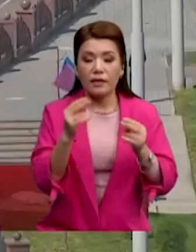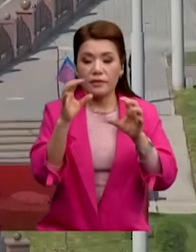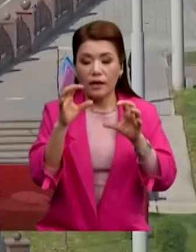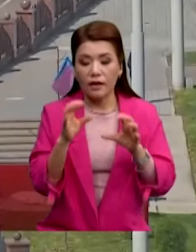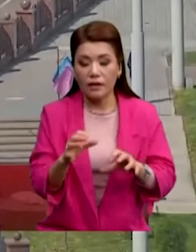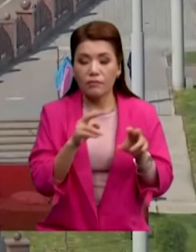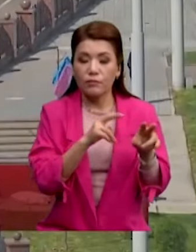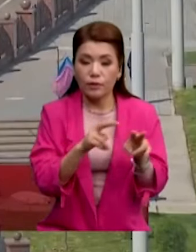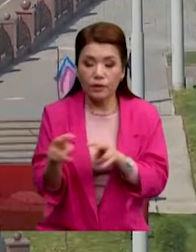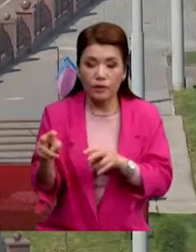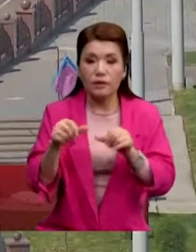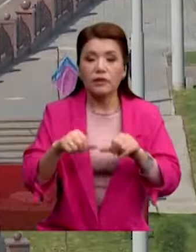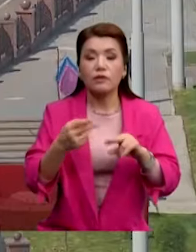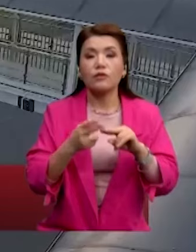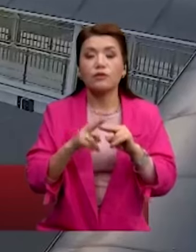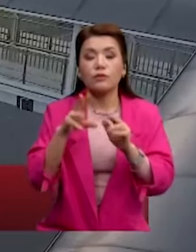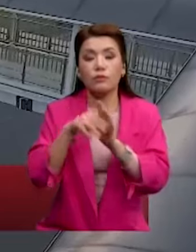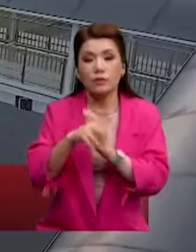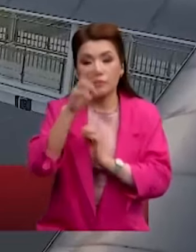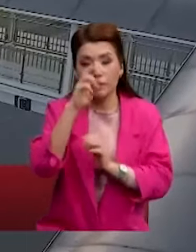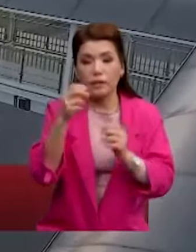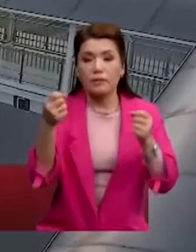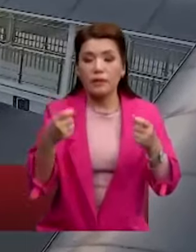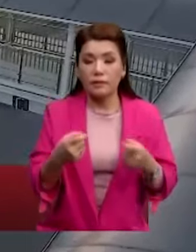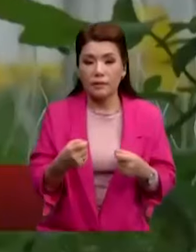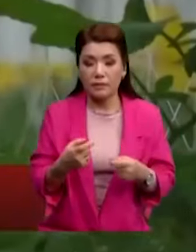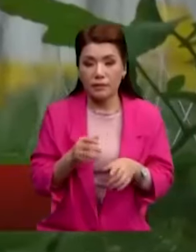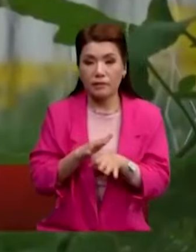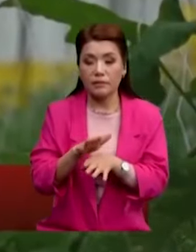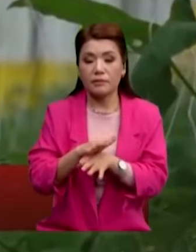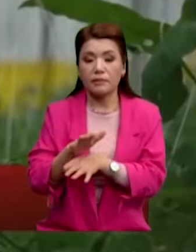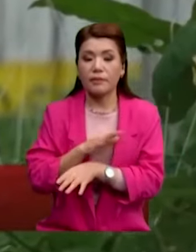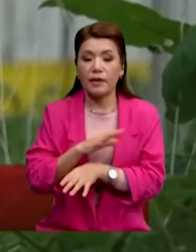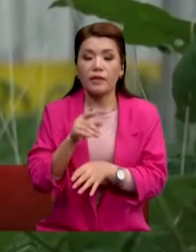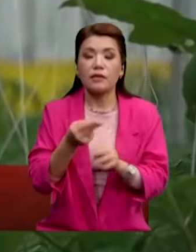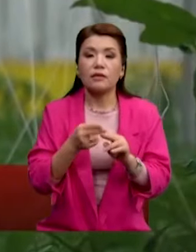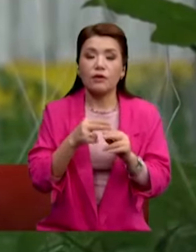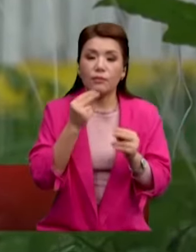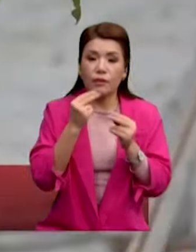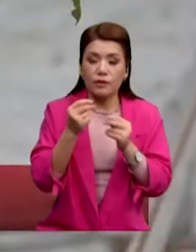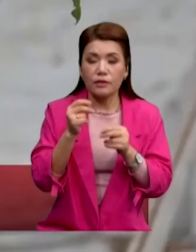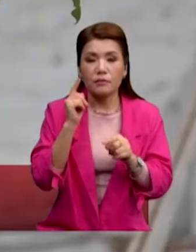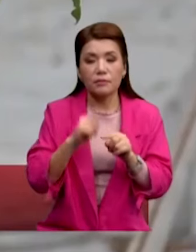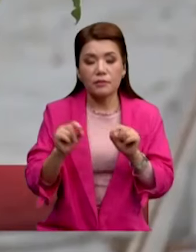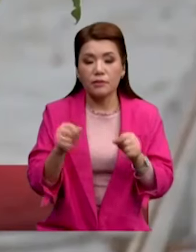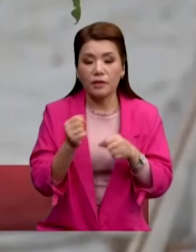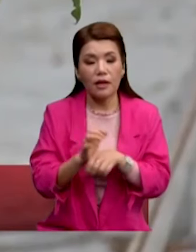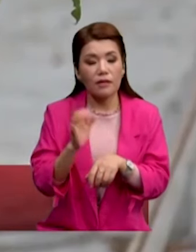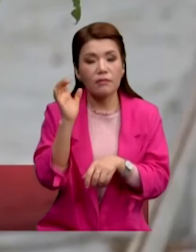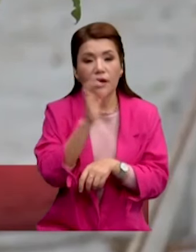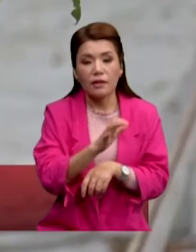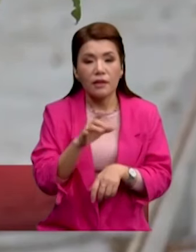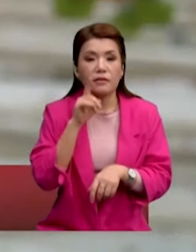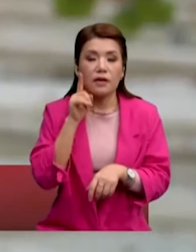фитосанитарлық бақылау рәсімдерін мүше мемлекеттермен сәйкестендіру жұмыстары жүргізілген. Меселге азық-түлікті жоғары жылдамдықпен тасымалдайтын